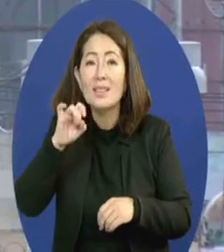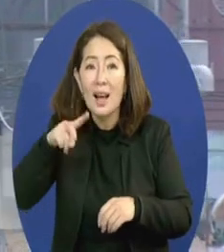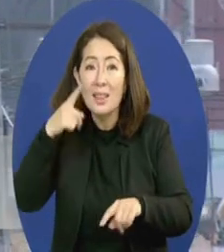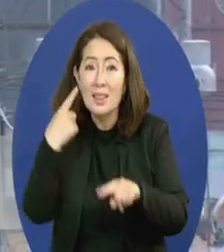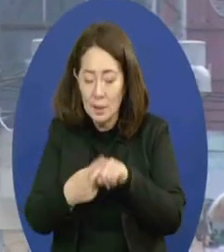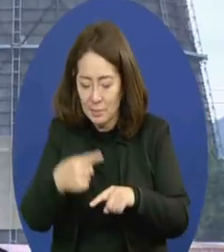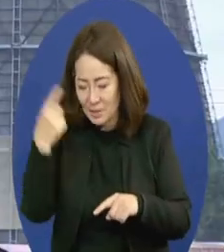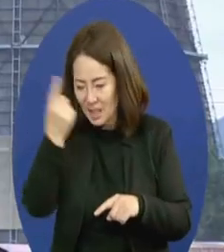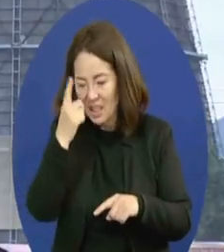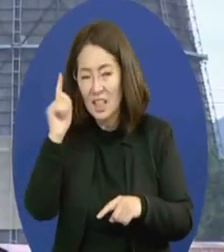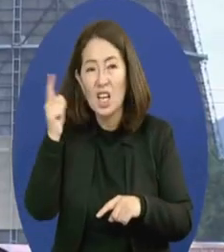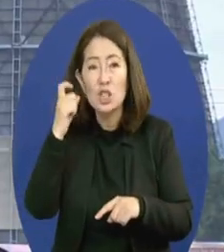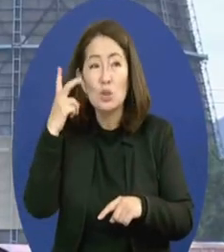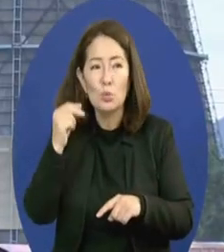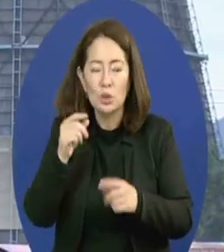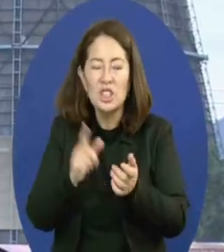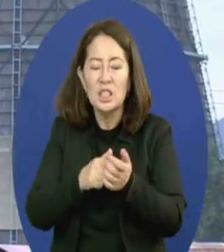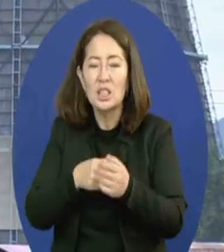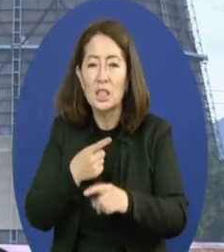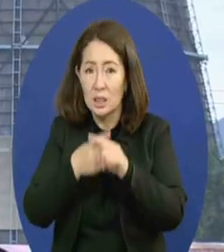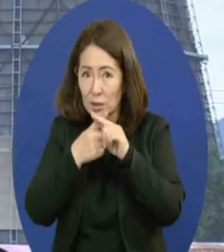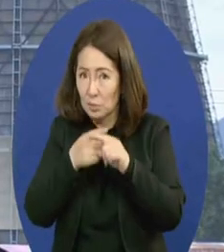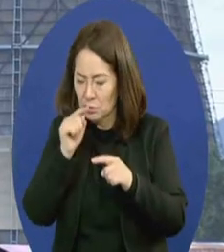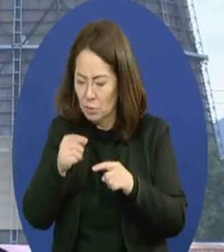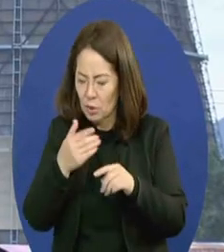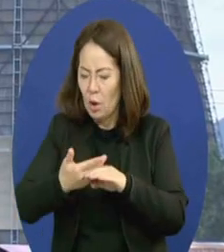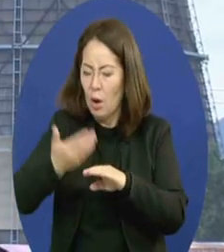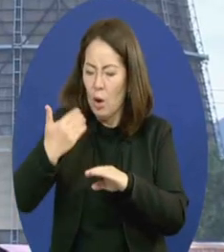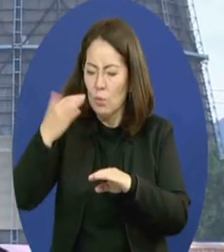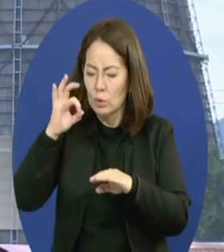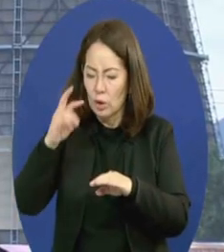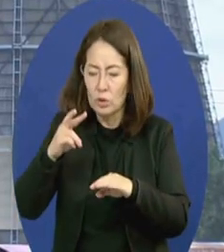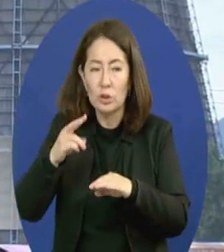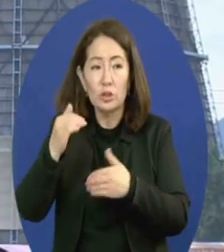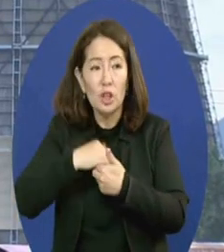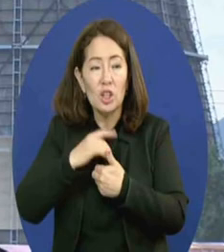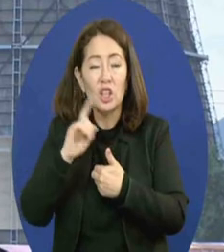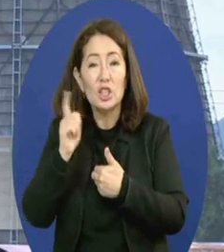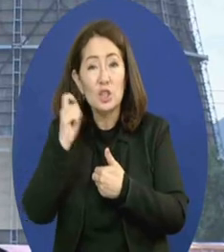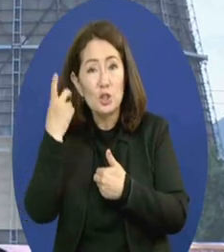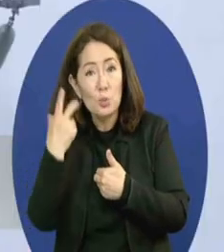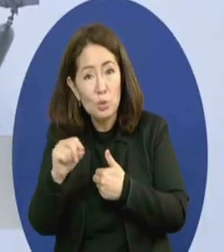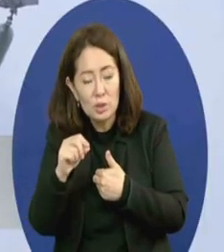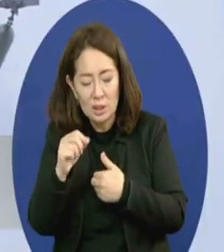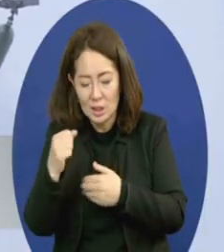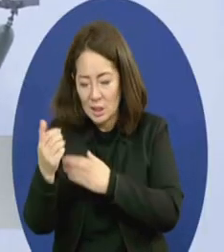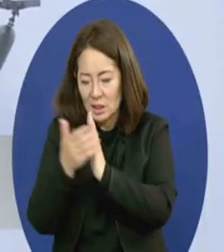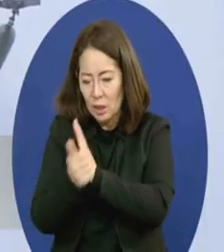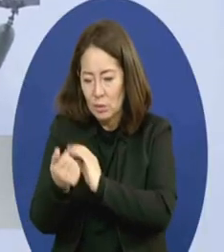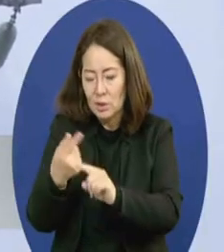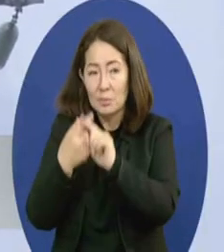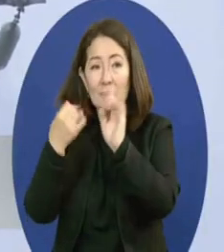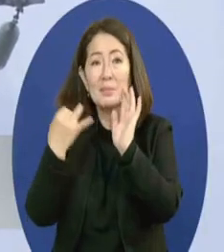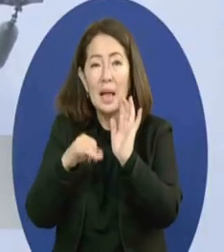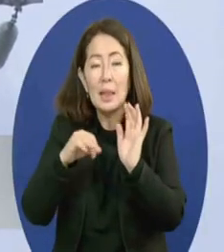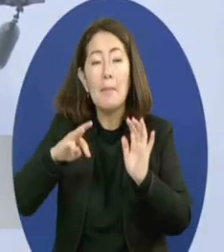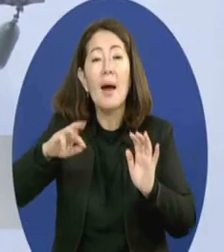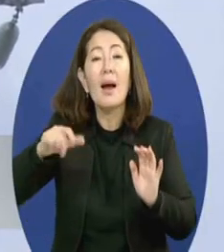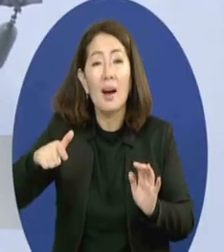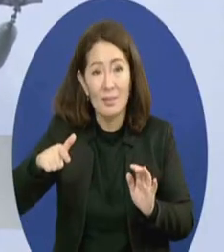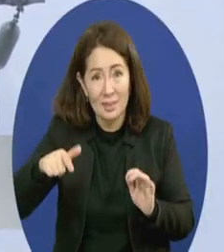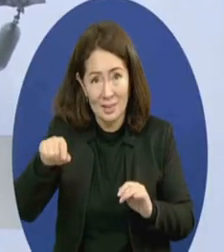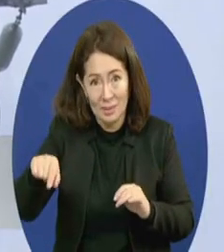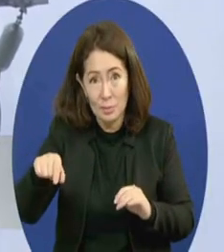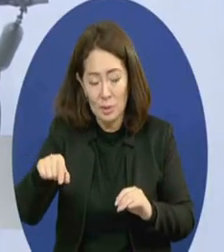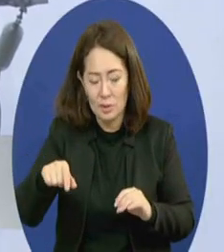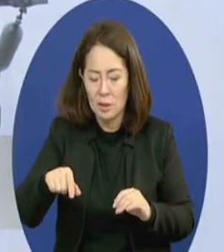цахилгаан эрчим хүчний хэрэглээ өссөөр байна. Өнгөрсөн оны мөнгөс дотоодын эрчим хүчний чадал 70 мегаватт өссөн. Оросын холбооны улсаас импортоор